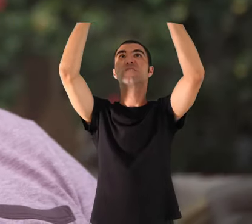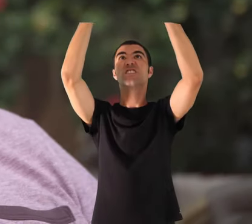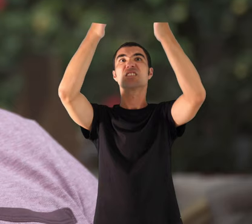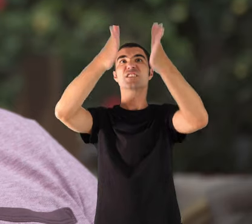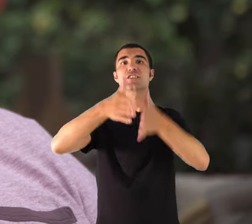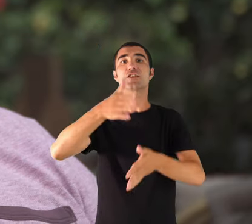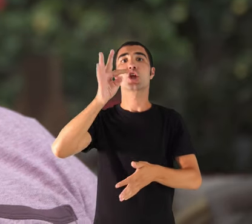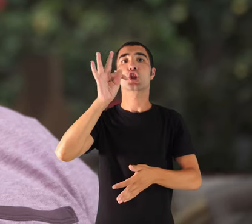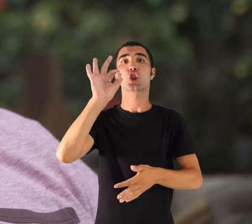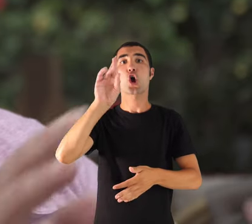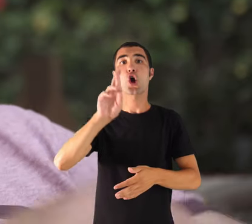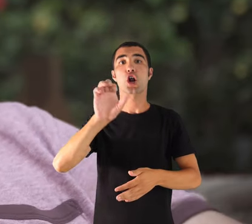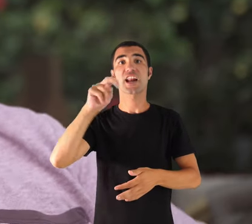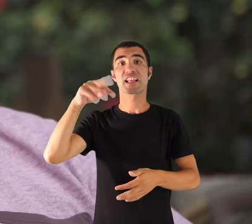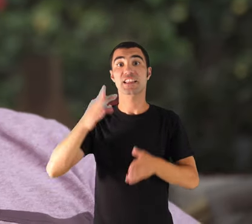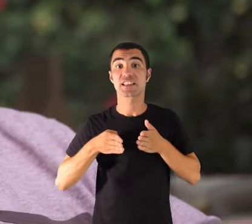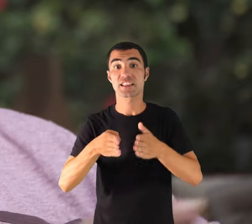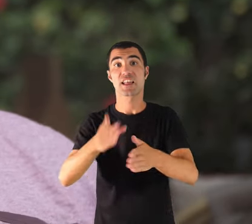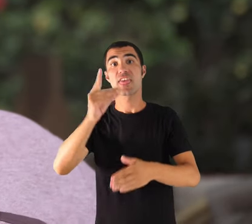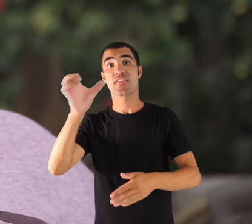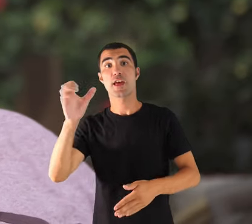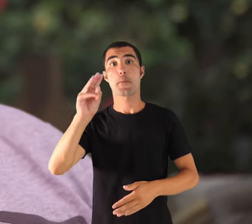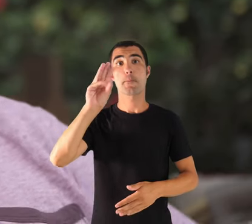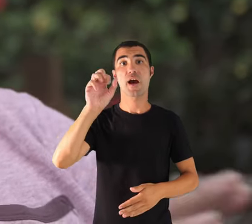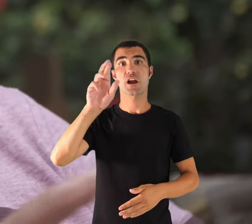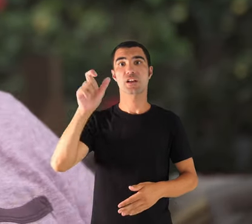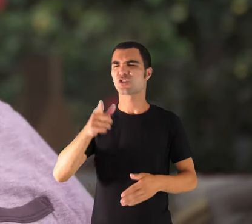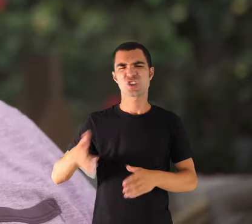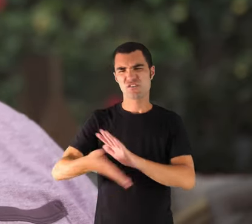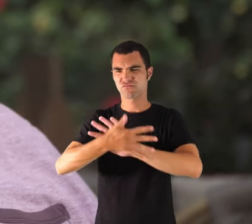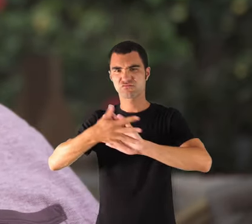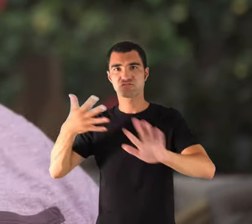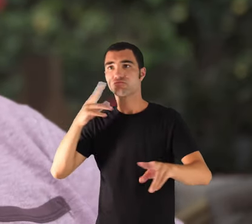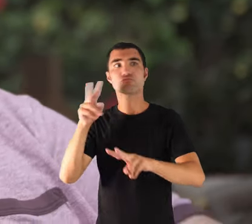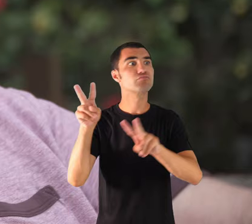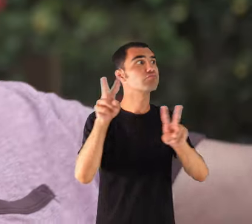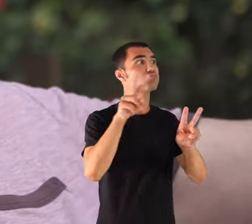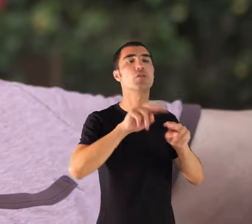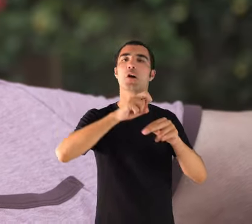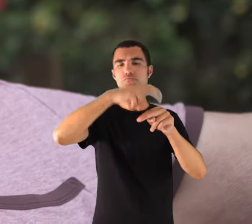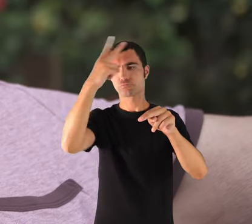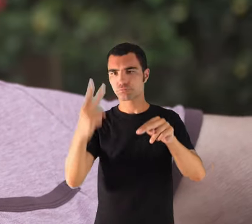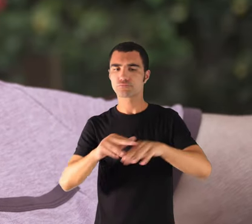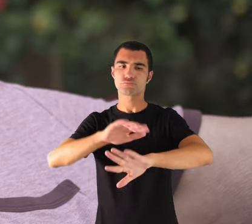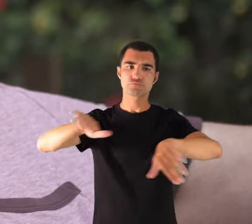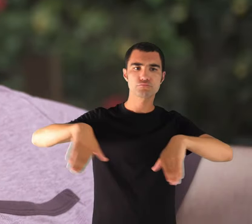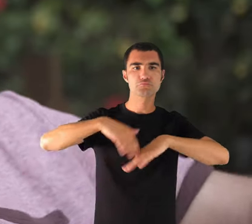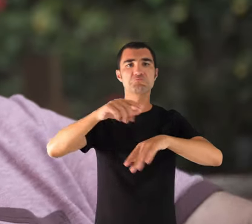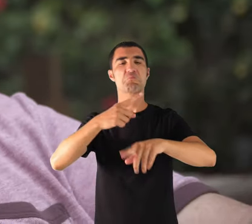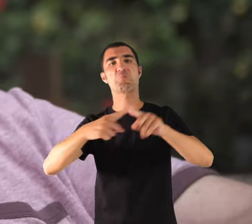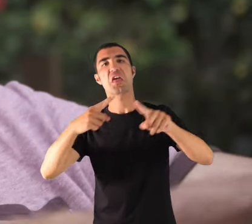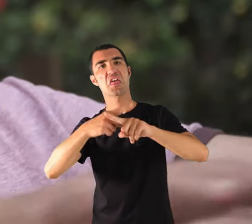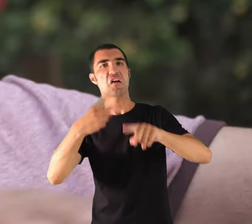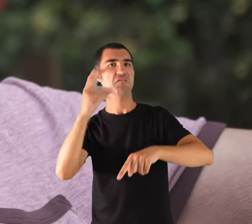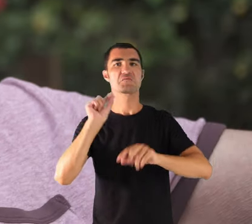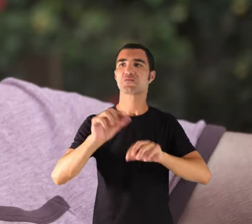dava en fondo, ell se tirava la mà, nedava, per mitja hora, 20 minuts, quan arribàvem a la calabra, tot ja